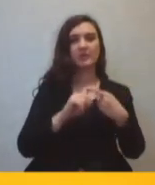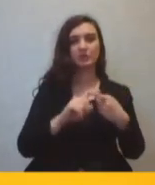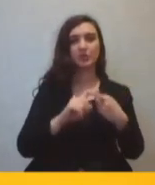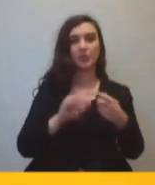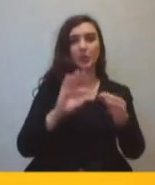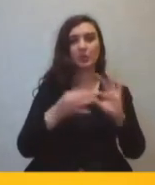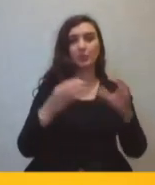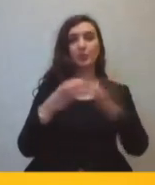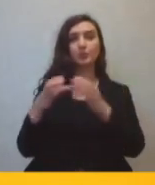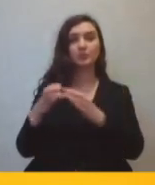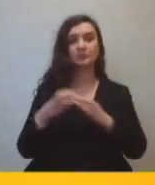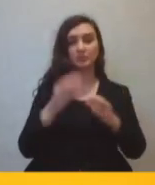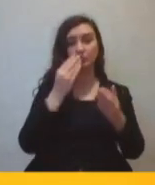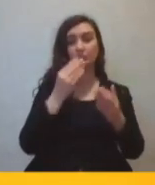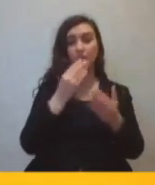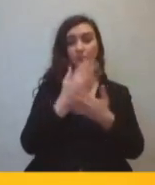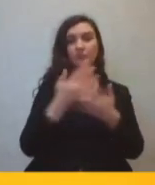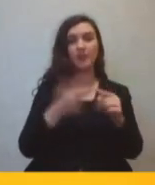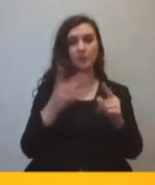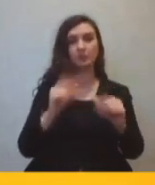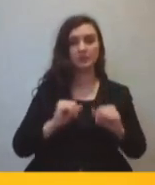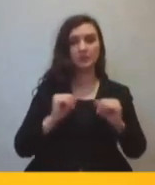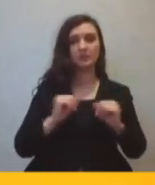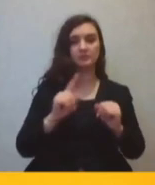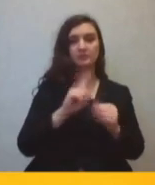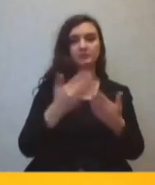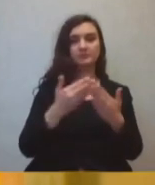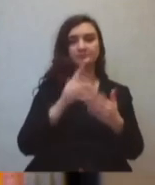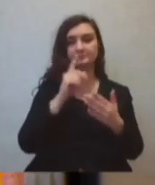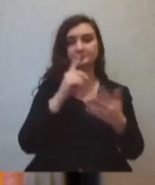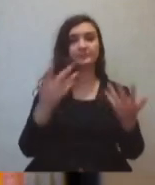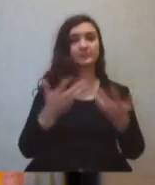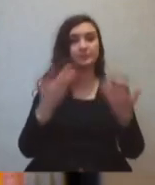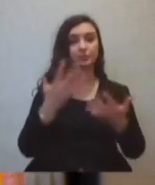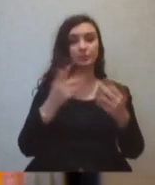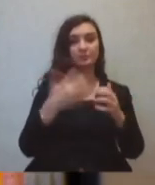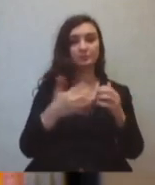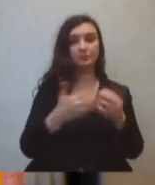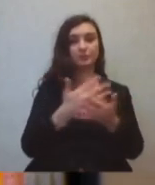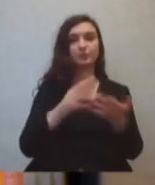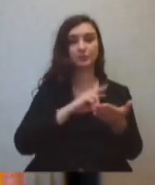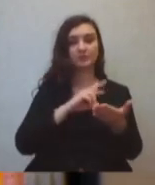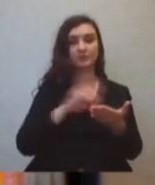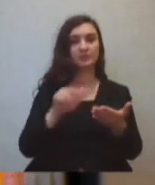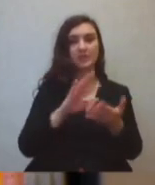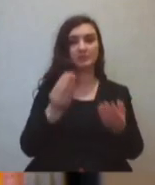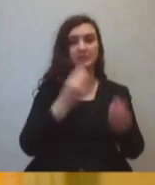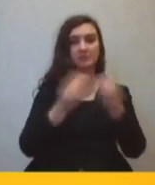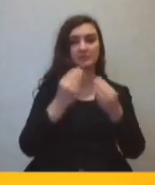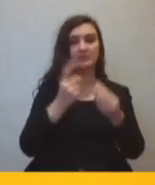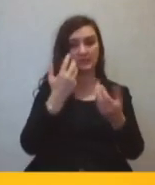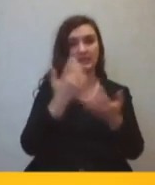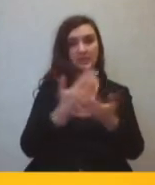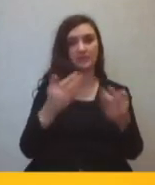კონკრეტული ჯგუფის პროდუქტებზე, აქაც უნდა ეცადოთ, რომ მაგალითად სალათის შემთხვევაში, თუ მას ბოსტნეული ყვართ და არ მიირთმევს მაგალითად ხილს,